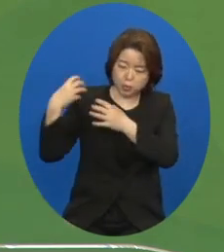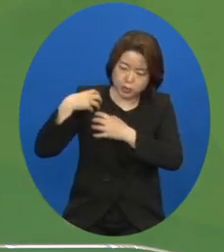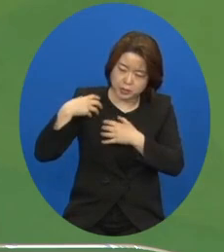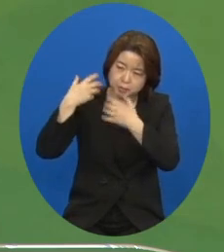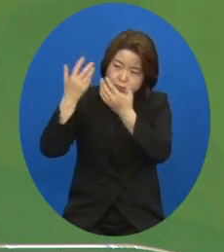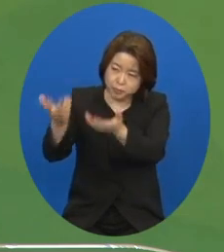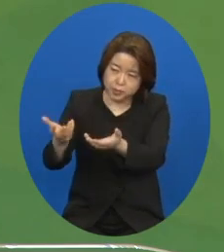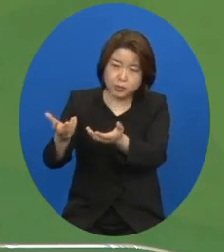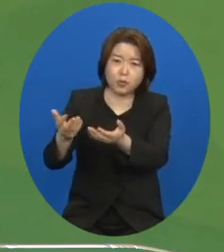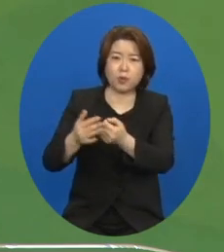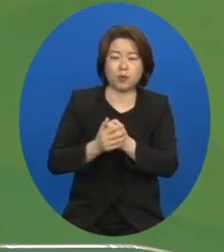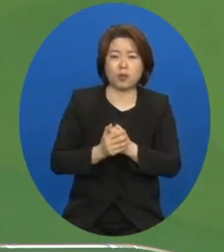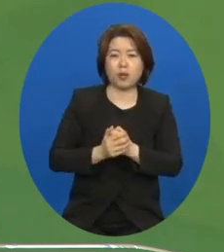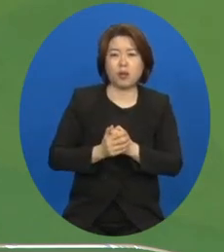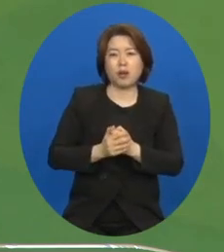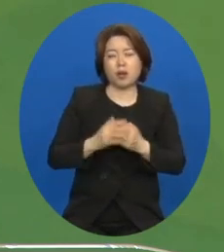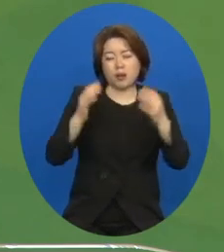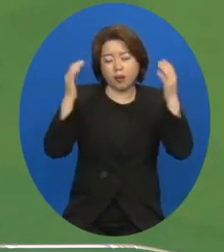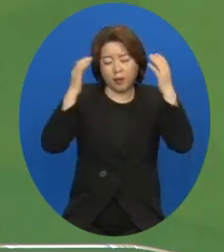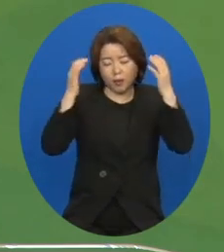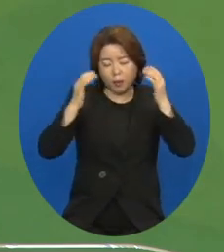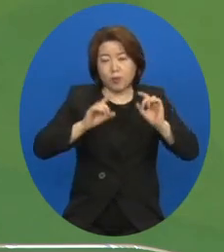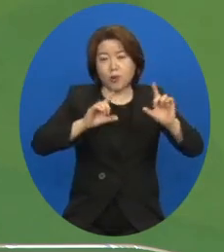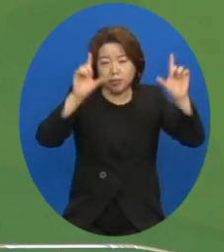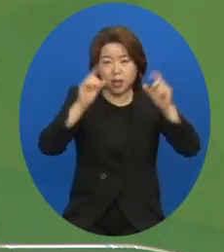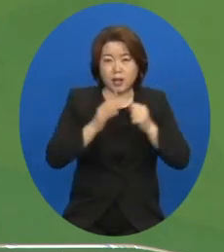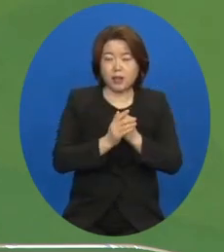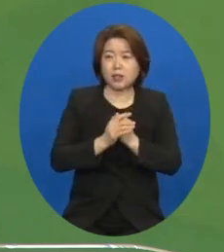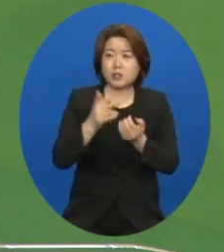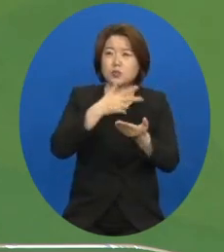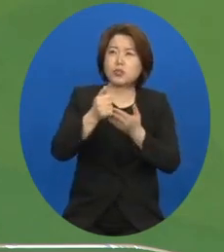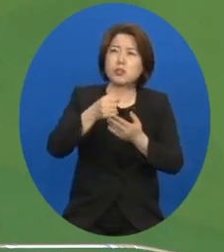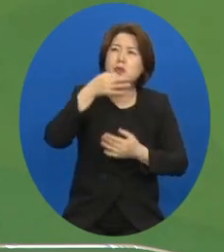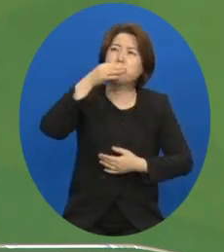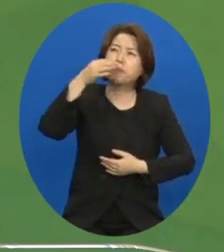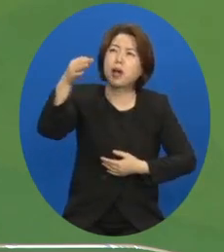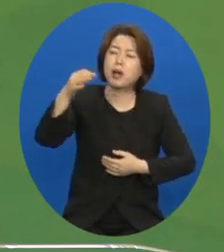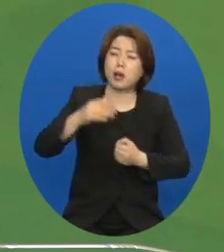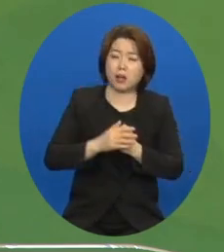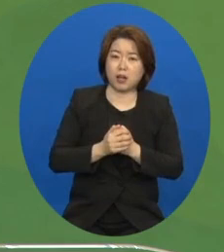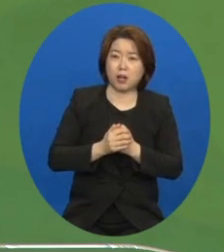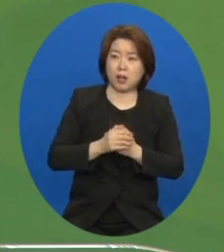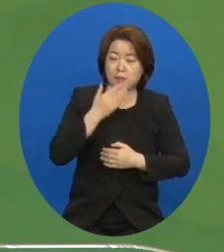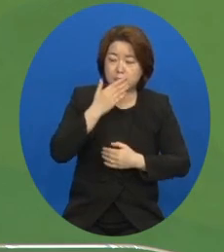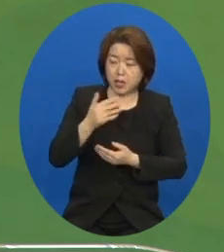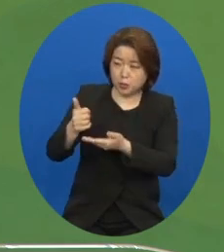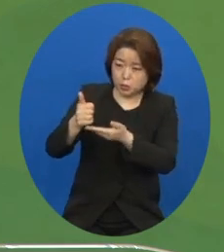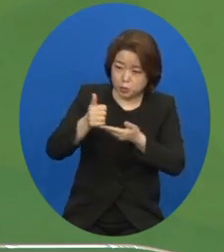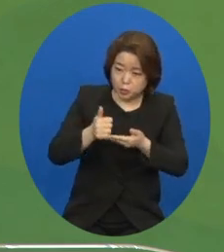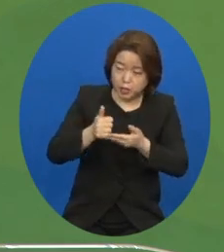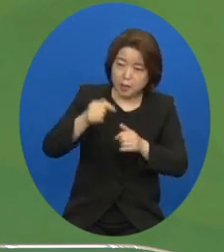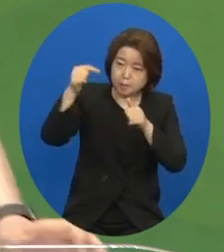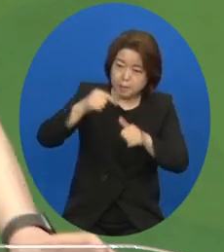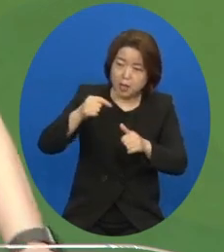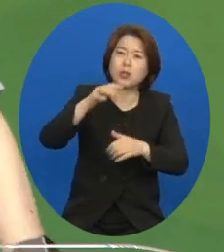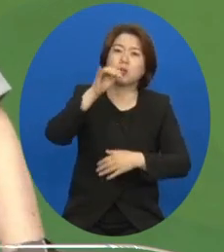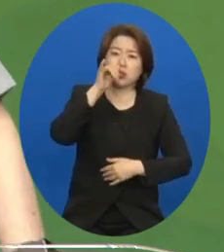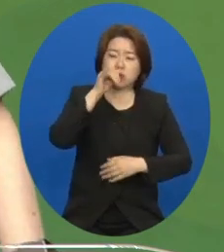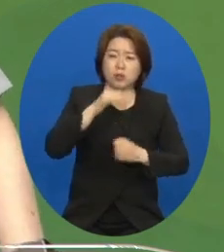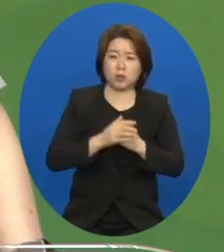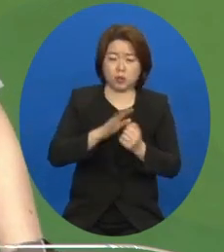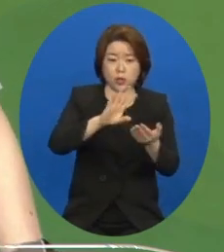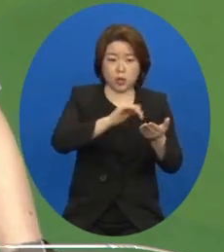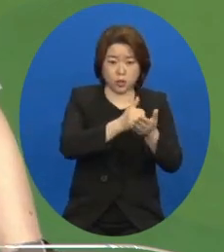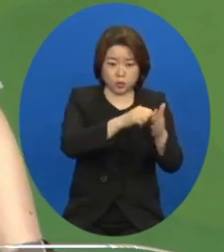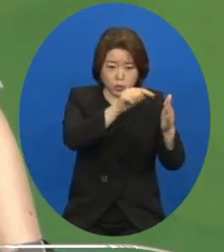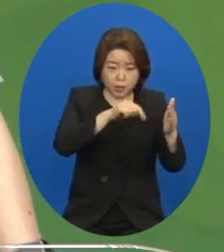내려놓고 곤고한 날에 그분을 부르도록 초대와 명령을 받았습니다. 그리스도 안에